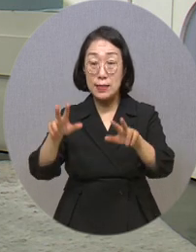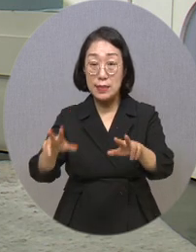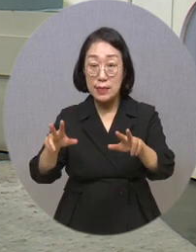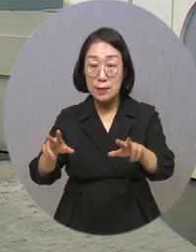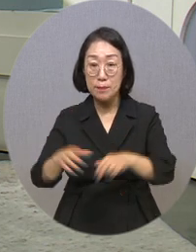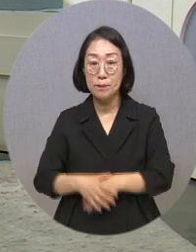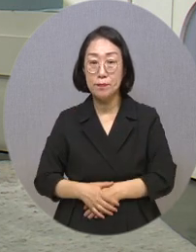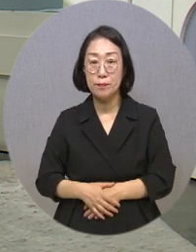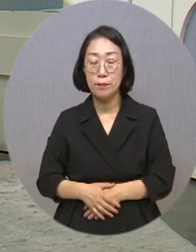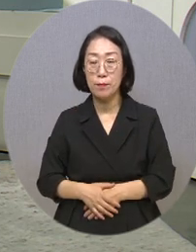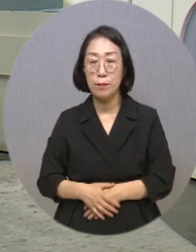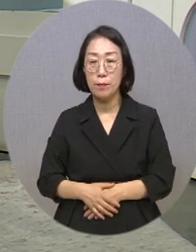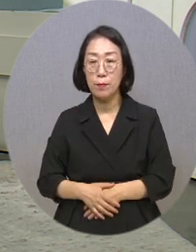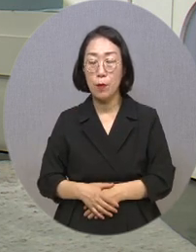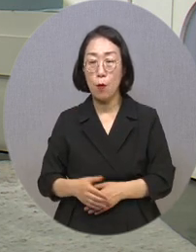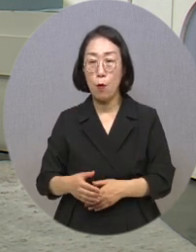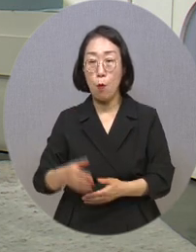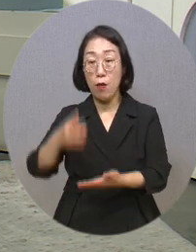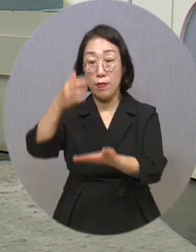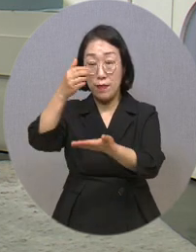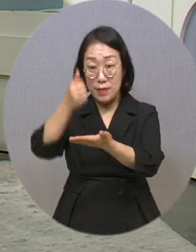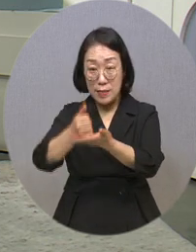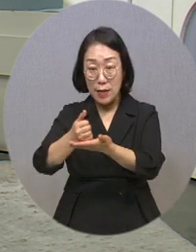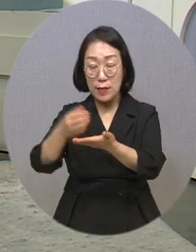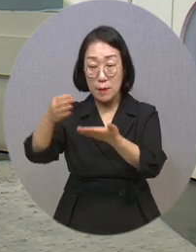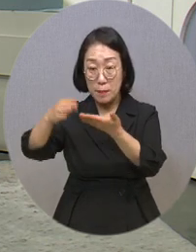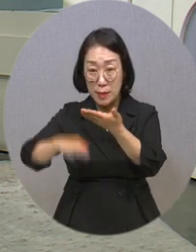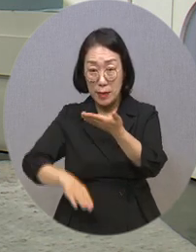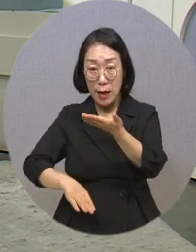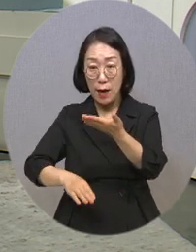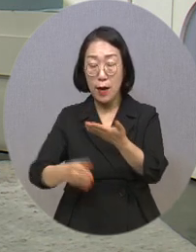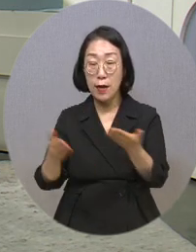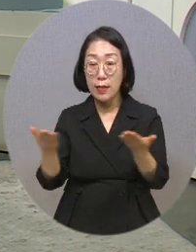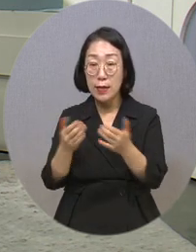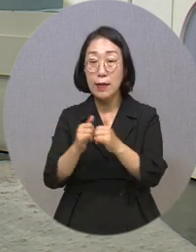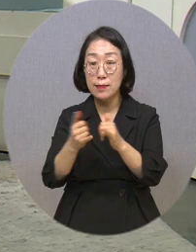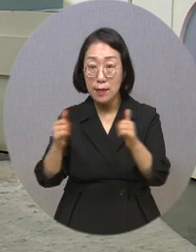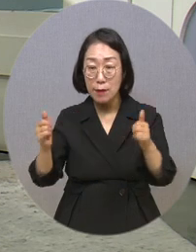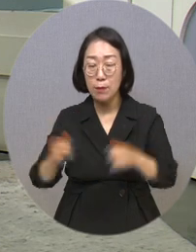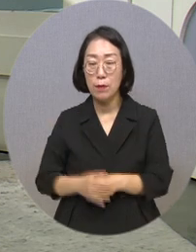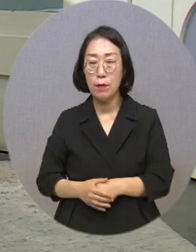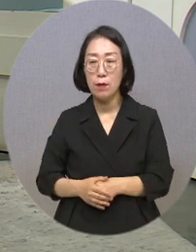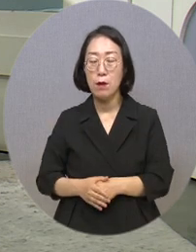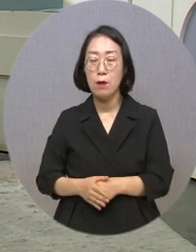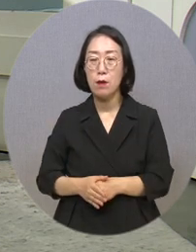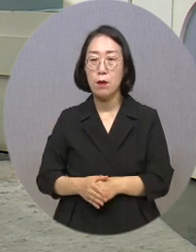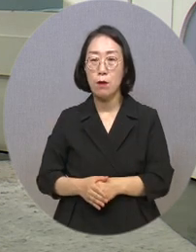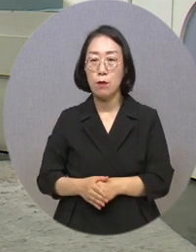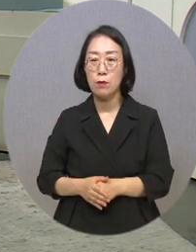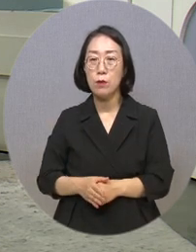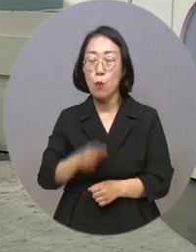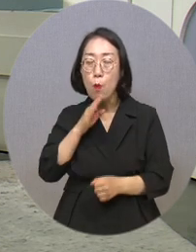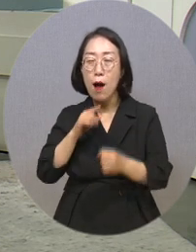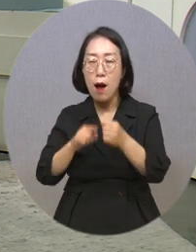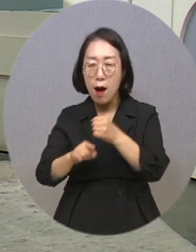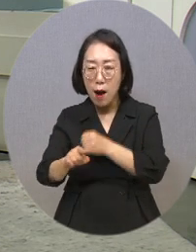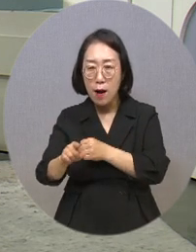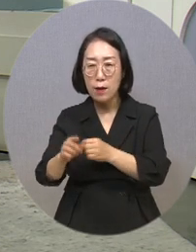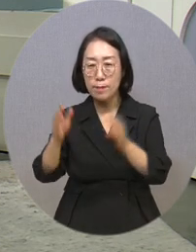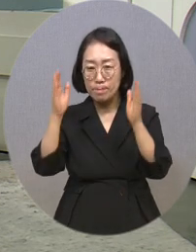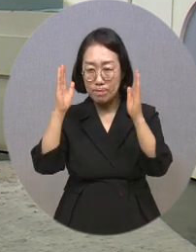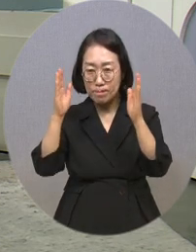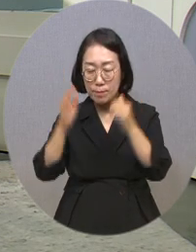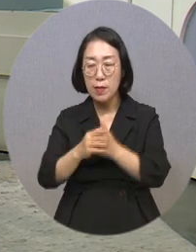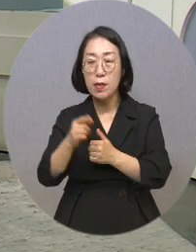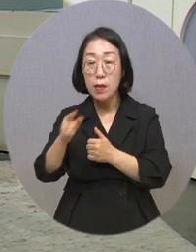그 거기에 이제 원장님 이하 그 구성원들이 과학의 진정한 뜻은 과학 나눔이다.